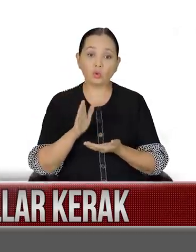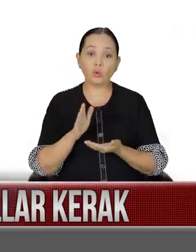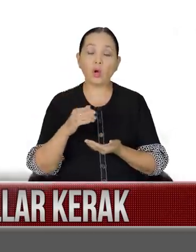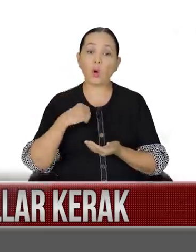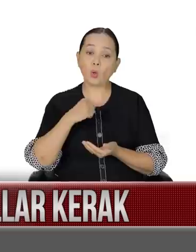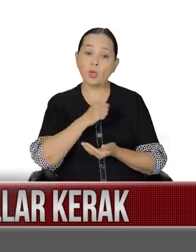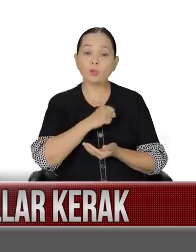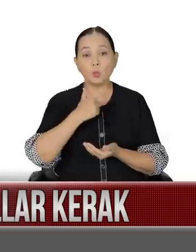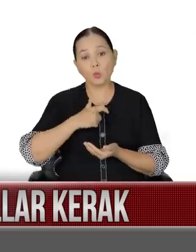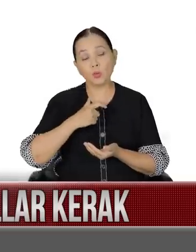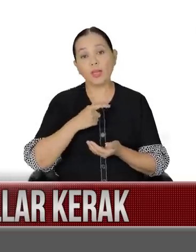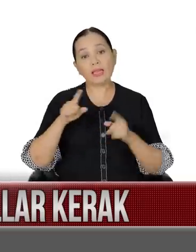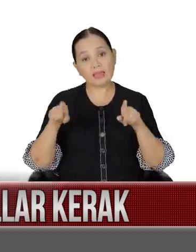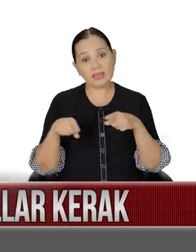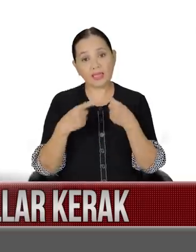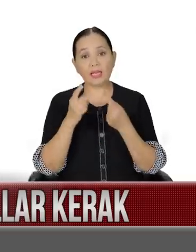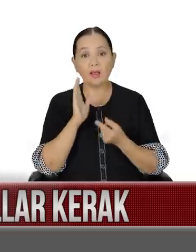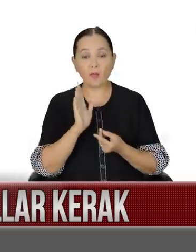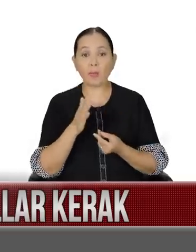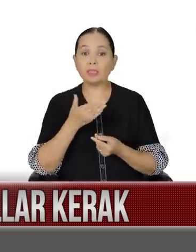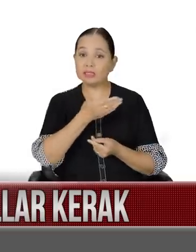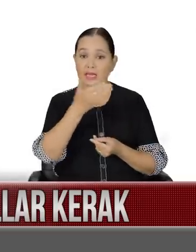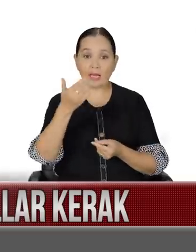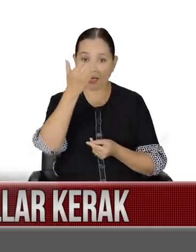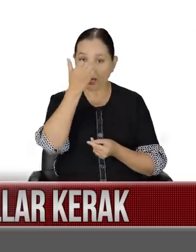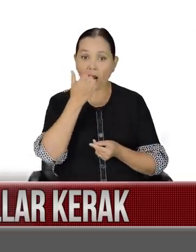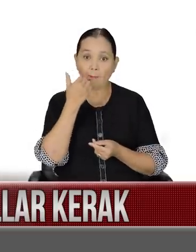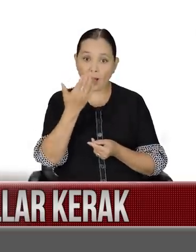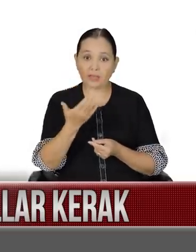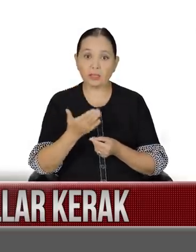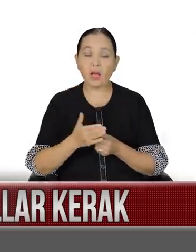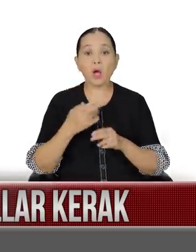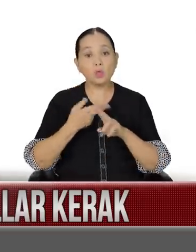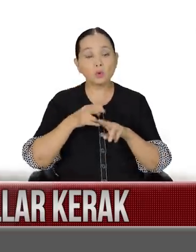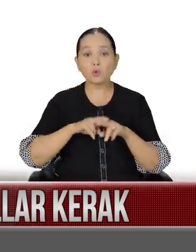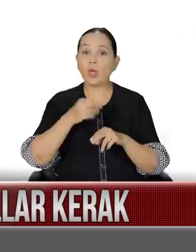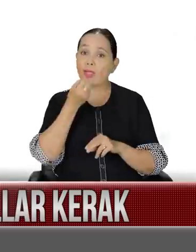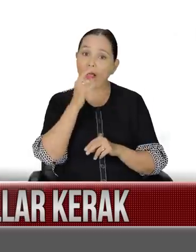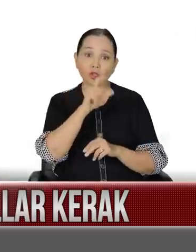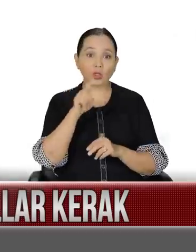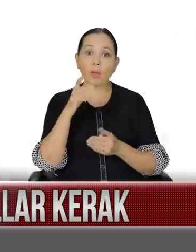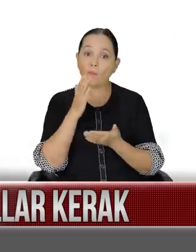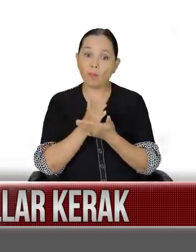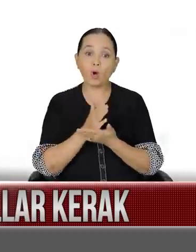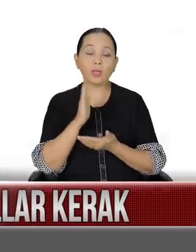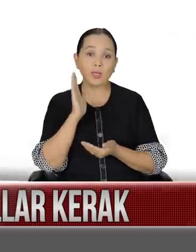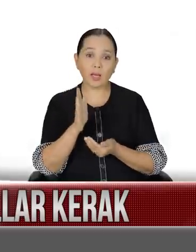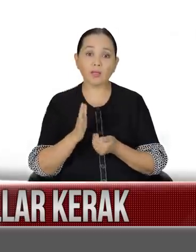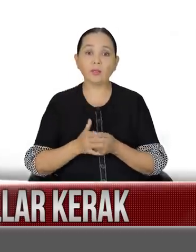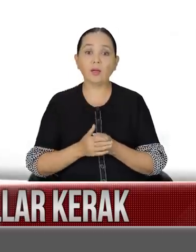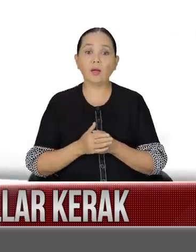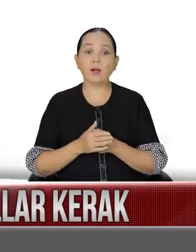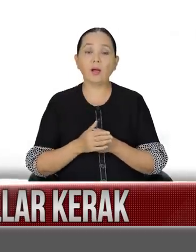turib, o'zim ancha tiklayapman. Sizlardan rahmat. Shunaqa yaxshi insonlar